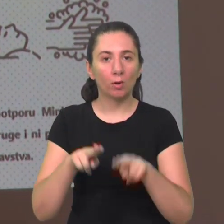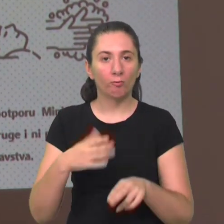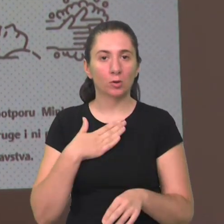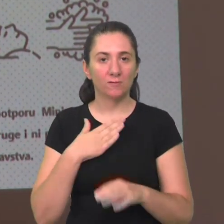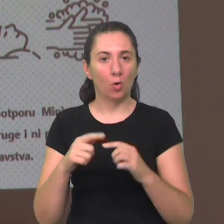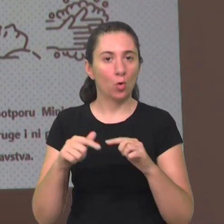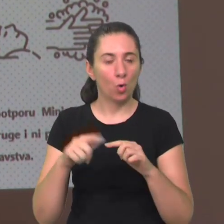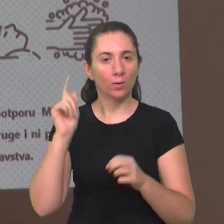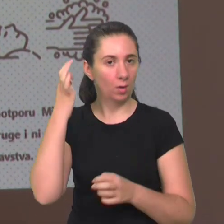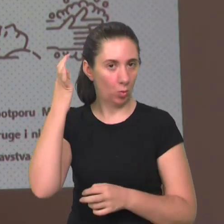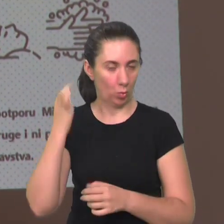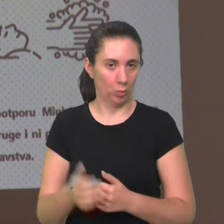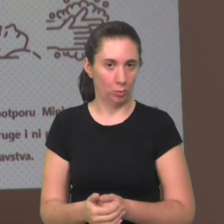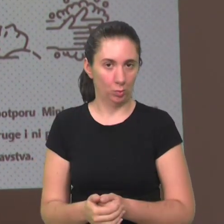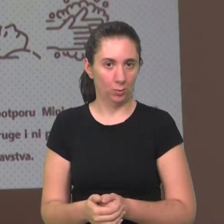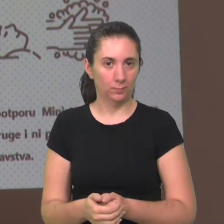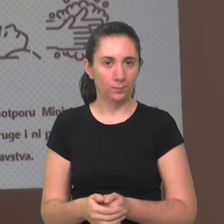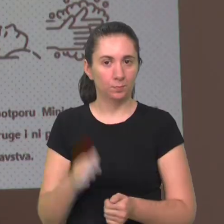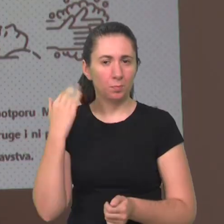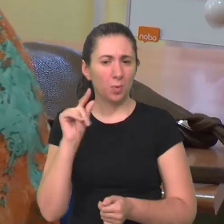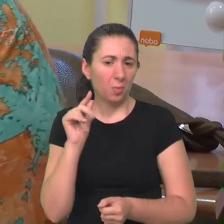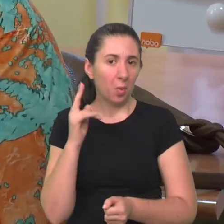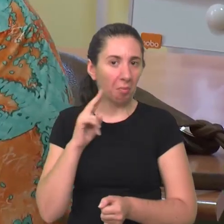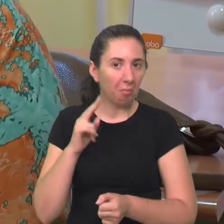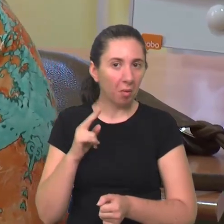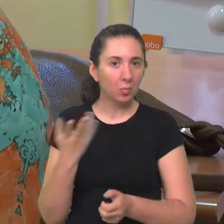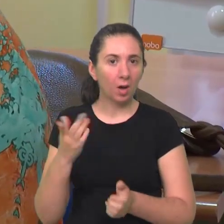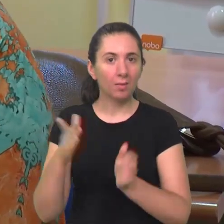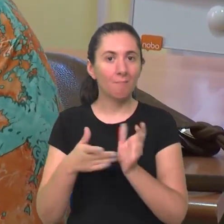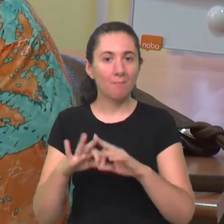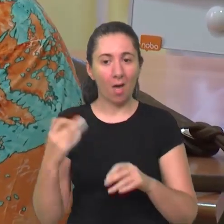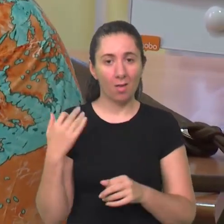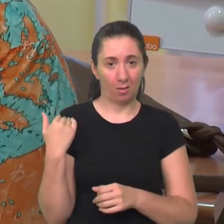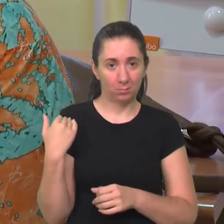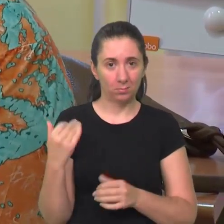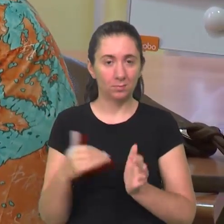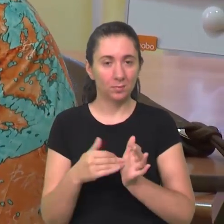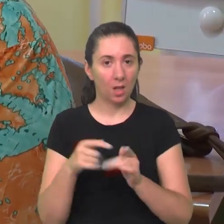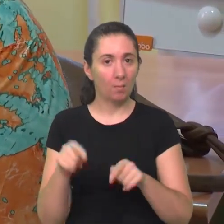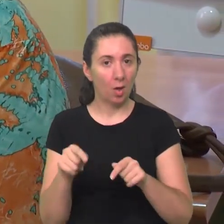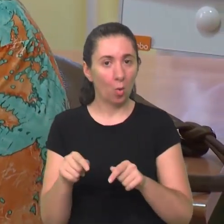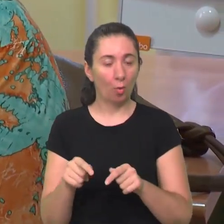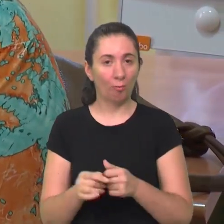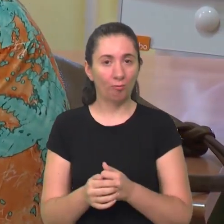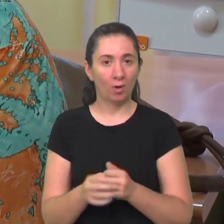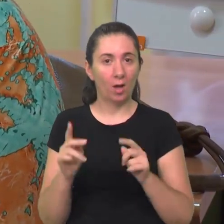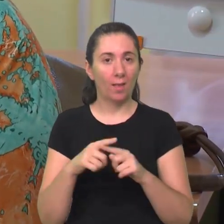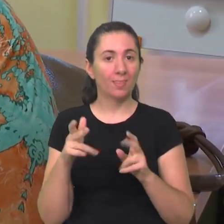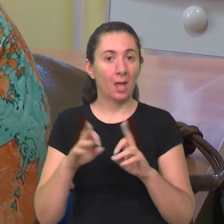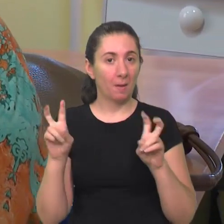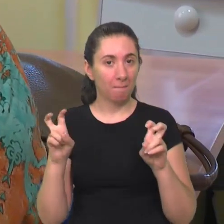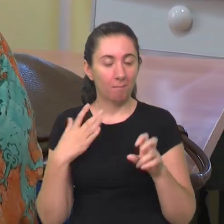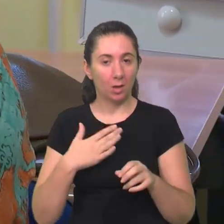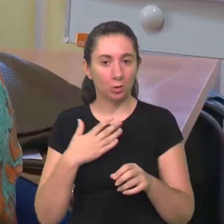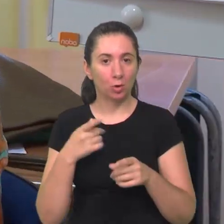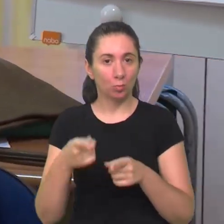njegovati svoje nokte i kosu. Bilo mi je malo neobično kad mi je Maja javila da vam treba ova tema i da